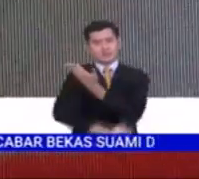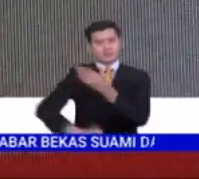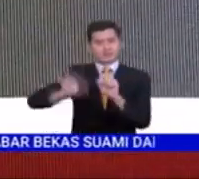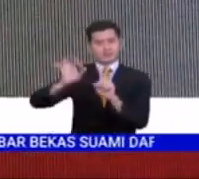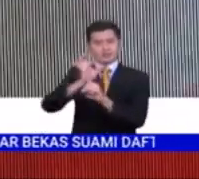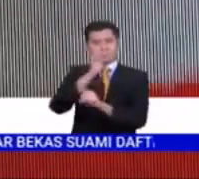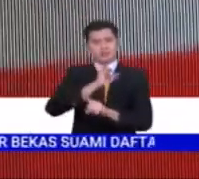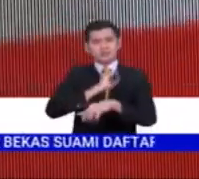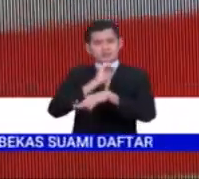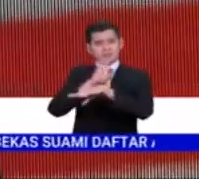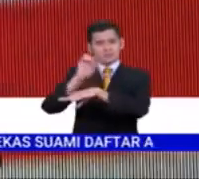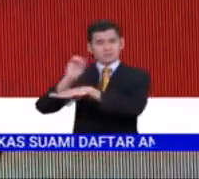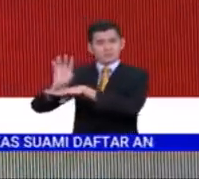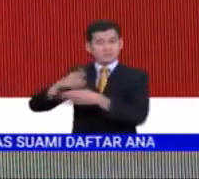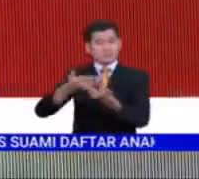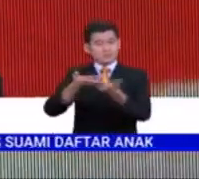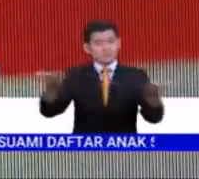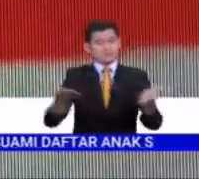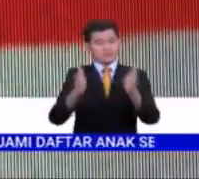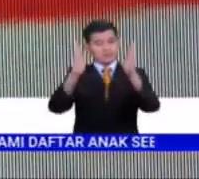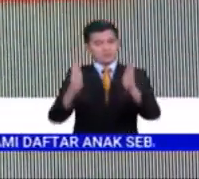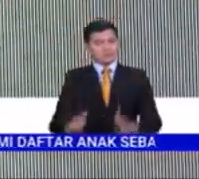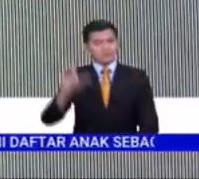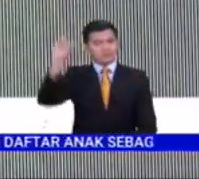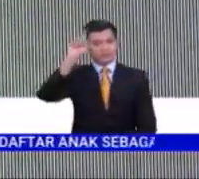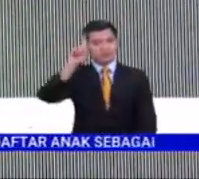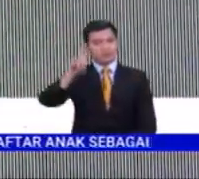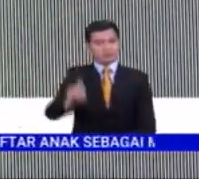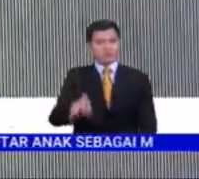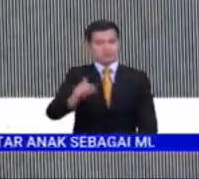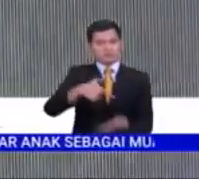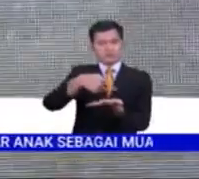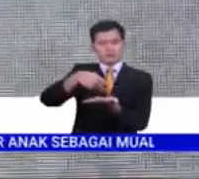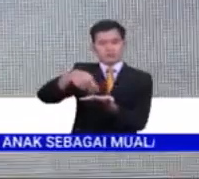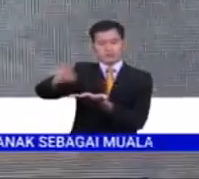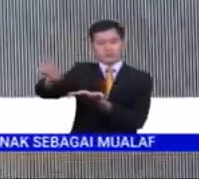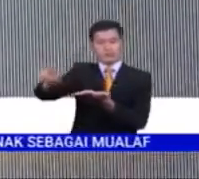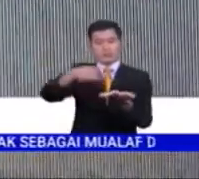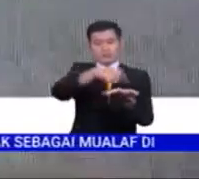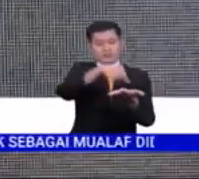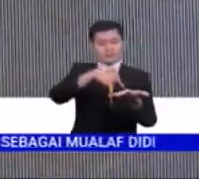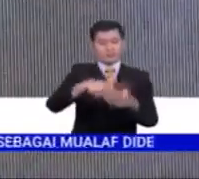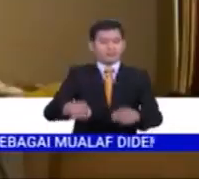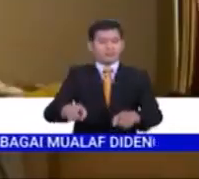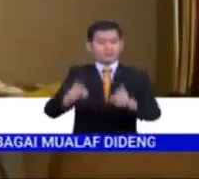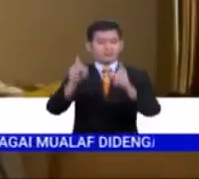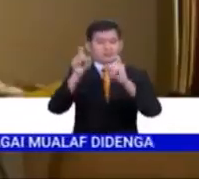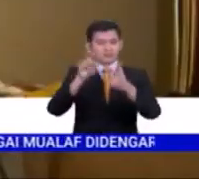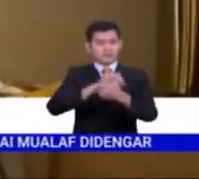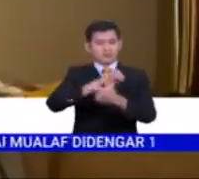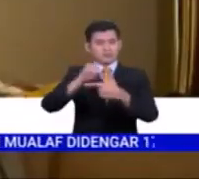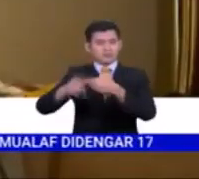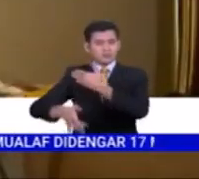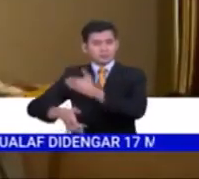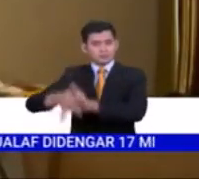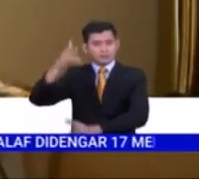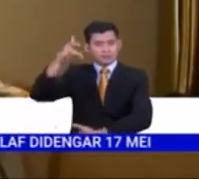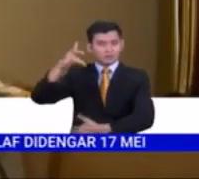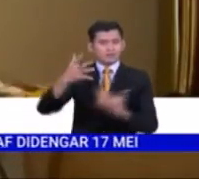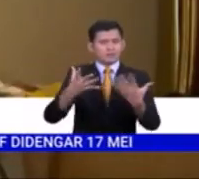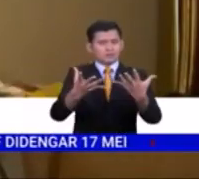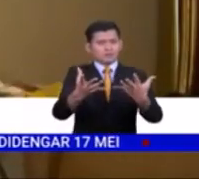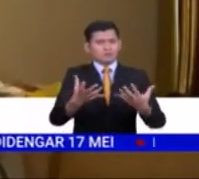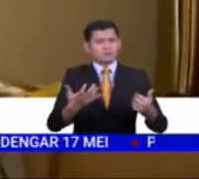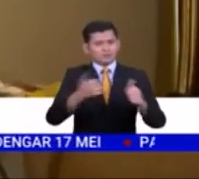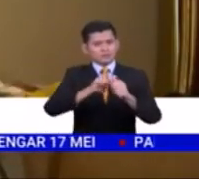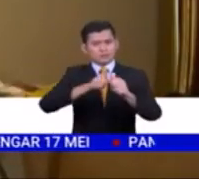umat Islam di negeri Pulau Pinang supaya dapat menunaikan zakat fitrah mereka secepat mungkin ataupun seawal mungkin bagi mengelakkan kesesakan